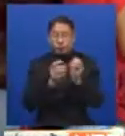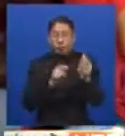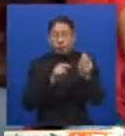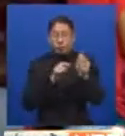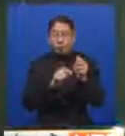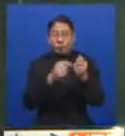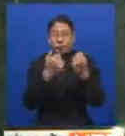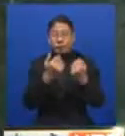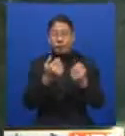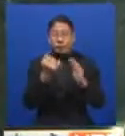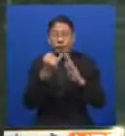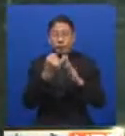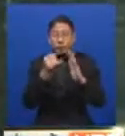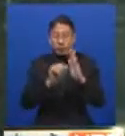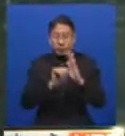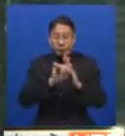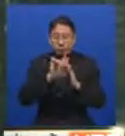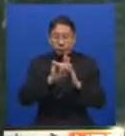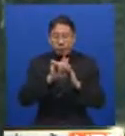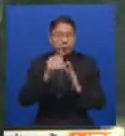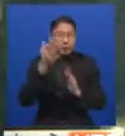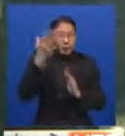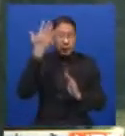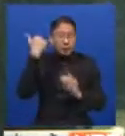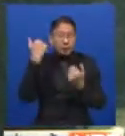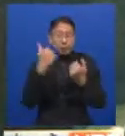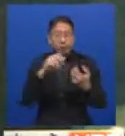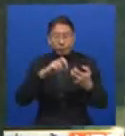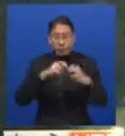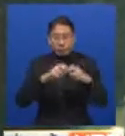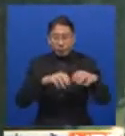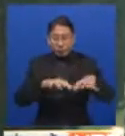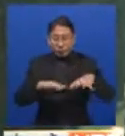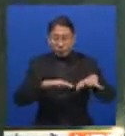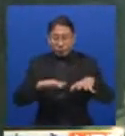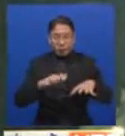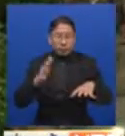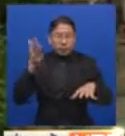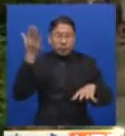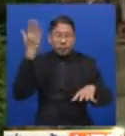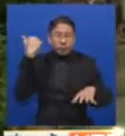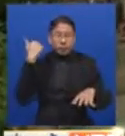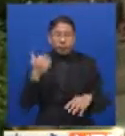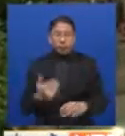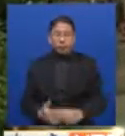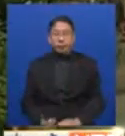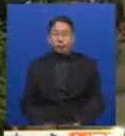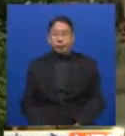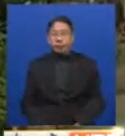แม่สรวยแม่ลาวและผ่านที่เคยเสียหายจากเหตุแผ่นดินไหวครั้งก่อนอ่ะโน้ท